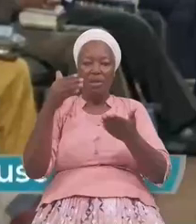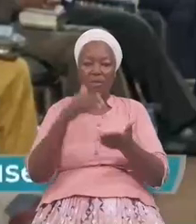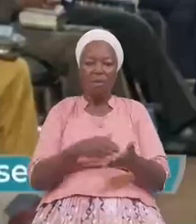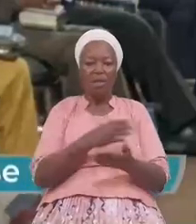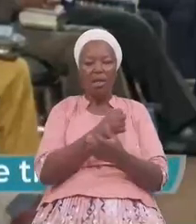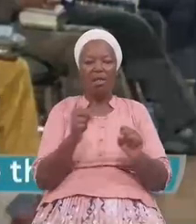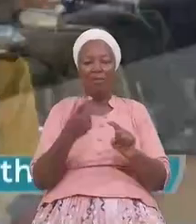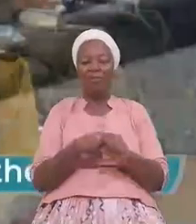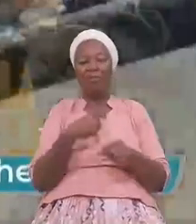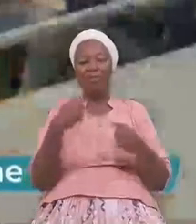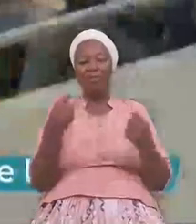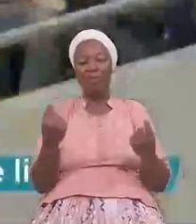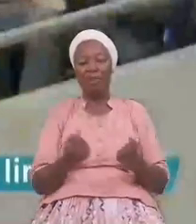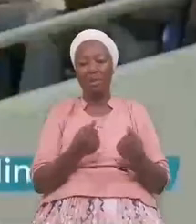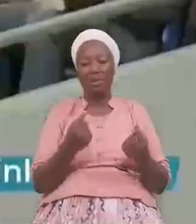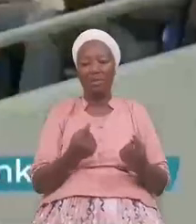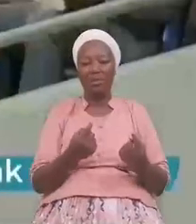c'est l'essence du calvaire.